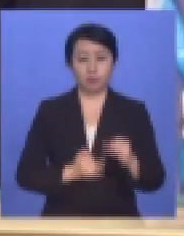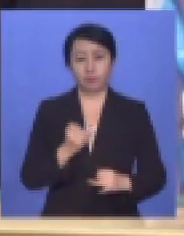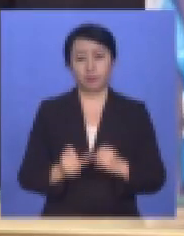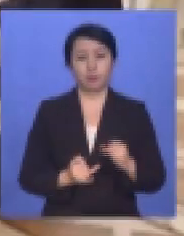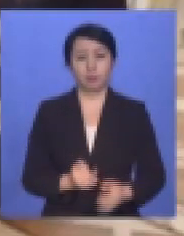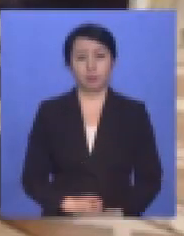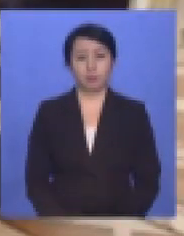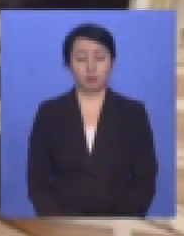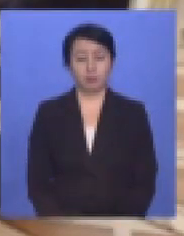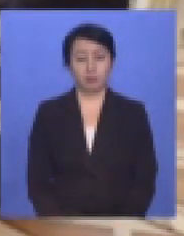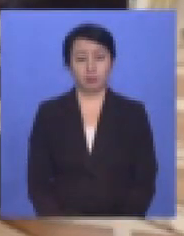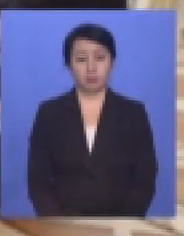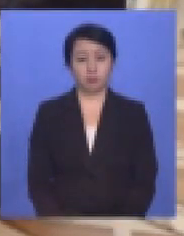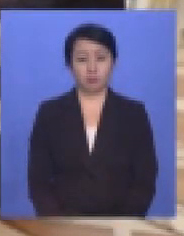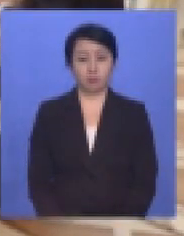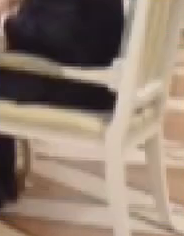дипломатического диалога